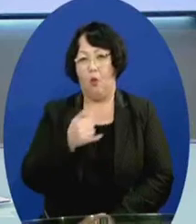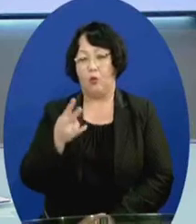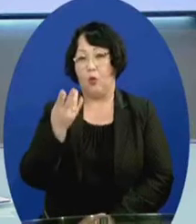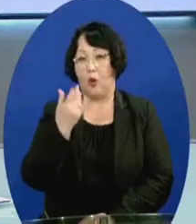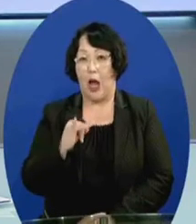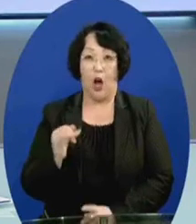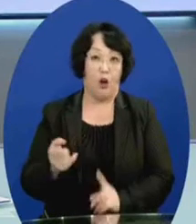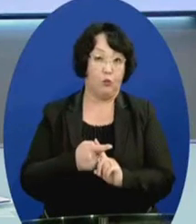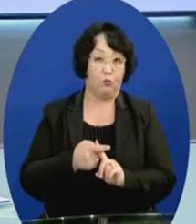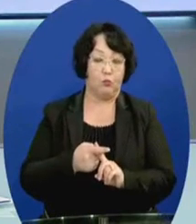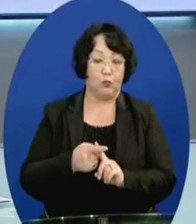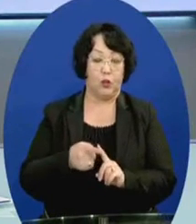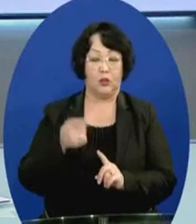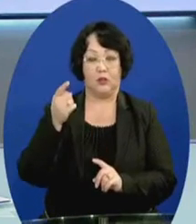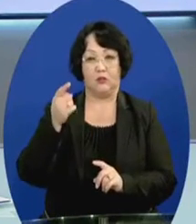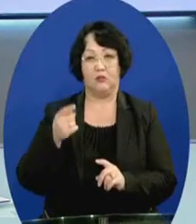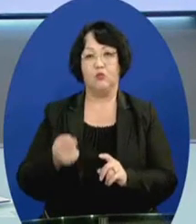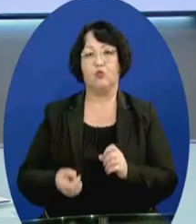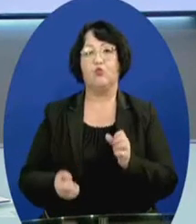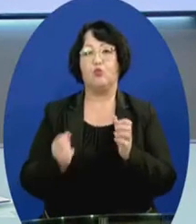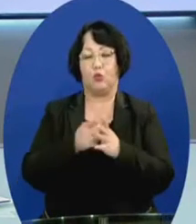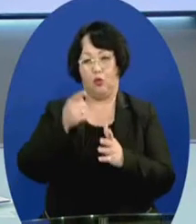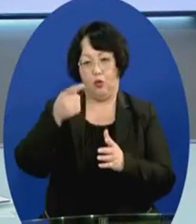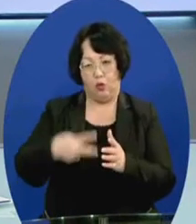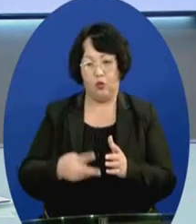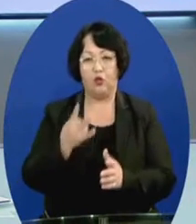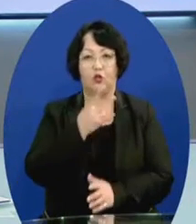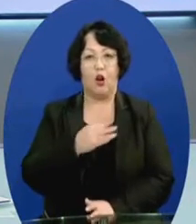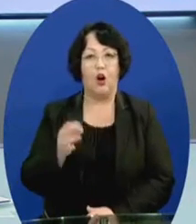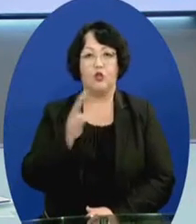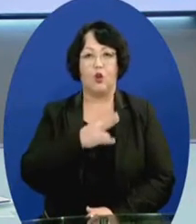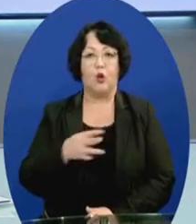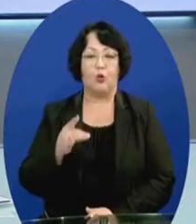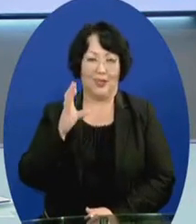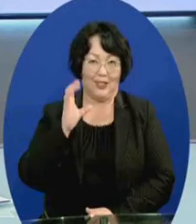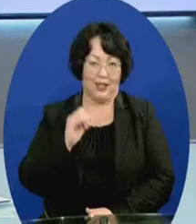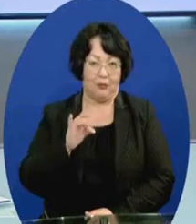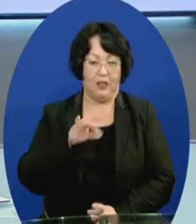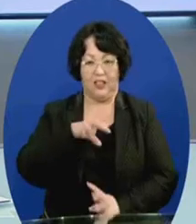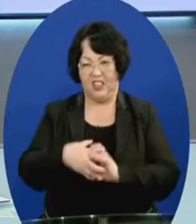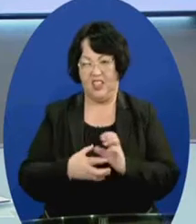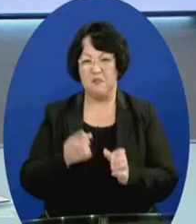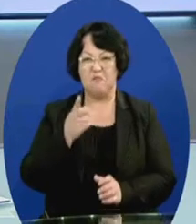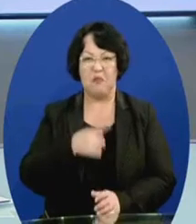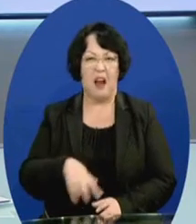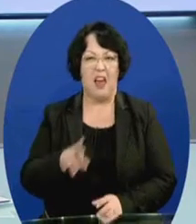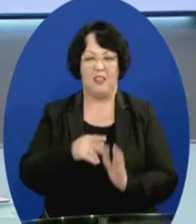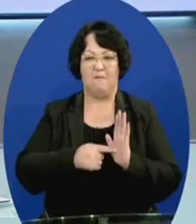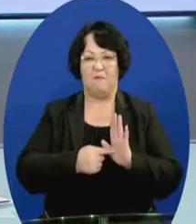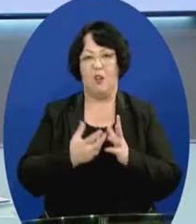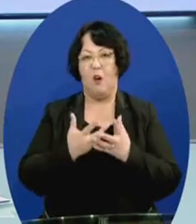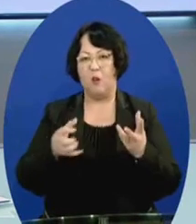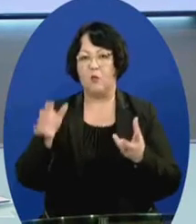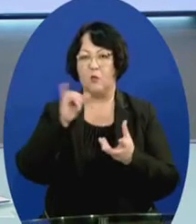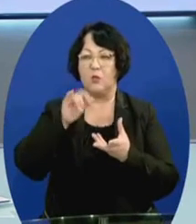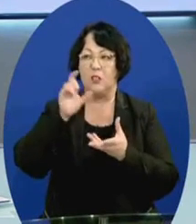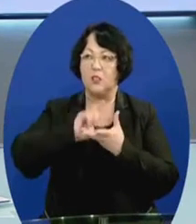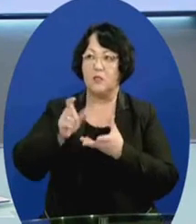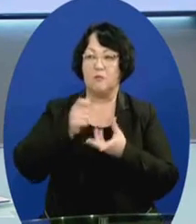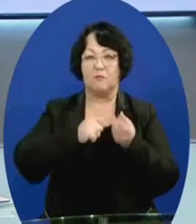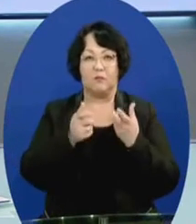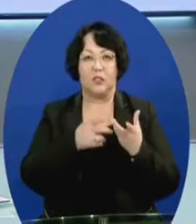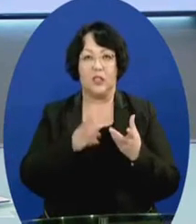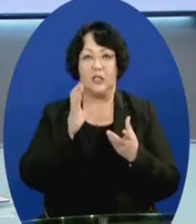салбарын дараа орох стратегийн чухал салбар бол ноос нолуурын зах зээл юм. Дэлхийд үндэсний брендинг бий болгож, олон орнд бүтээгдэхүүнээ экспортлоход салбарын